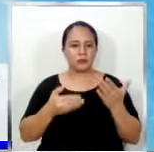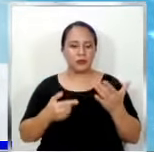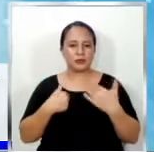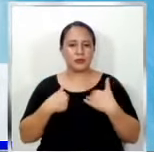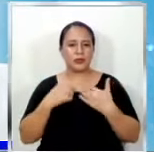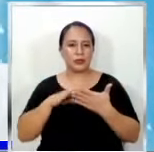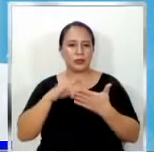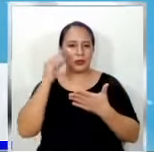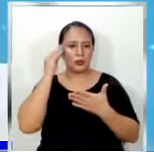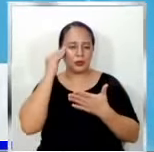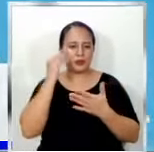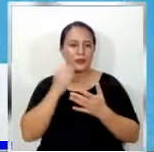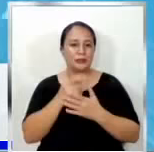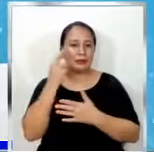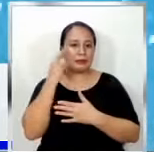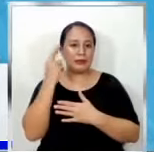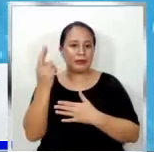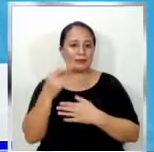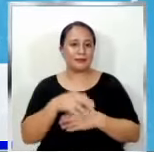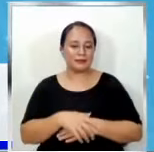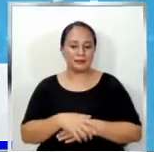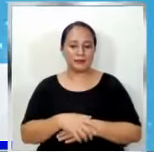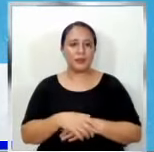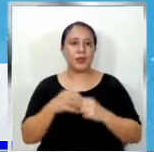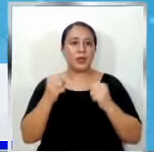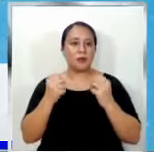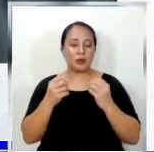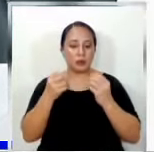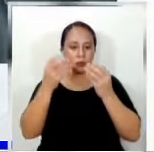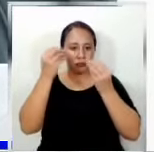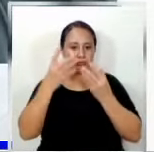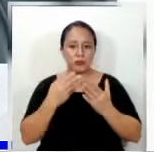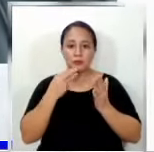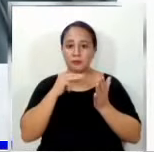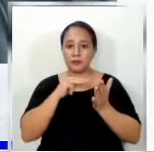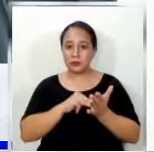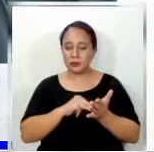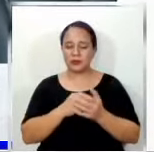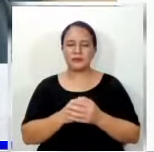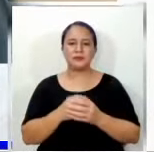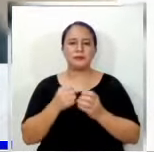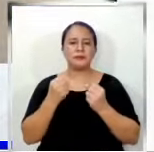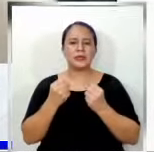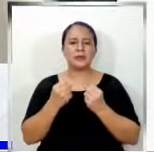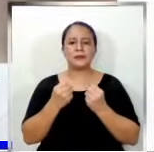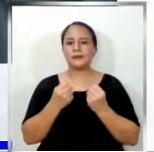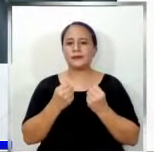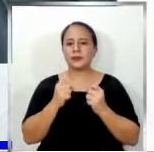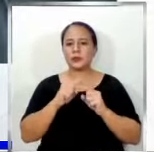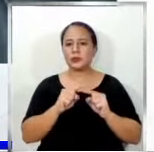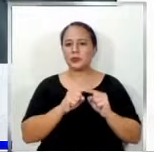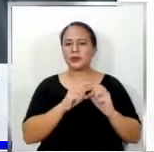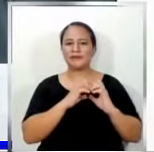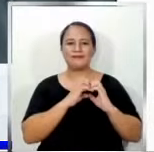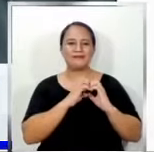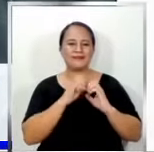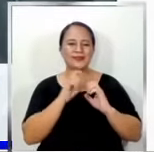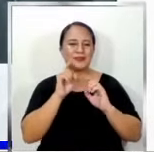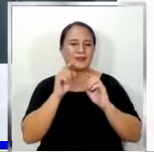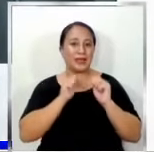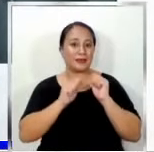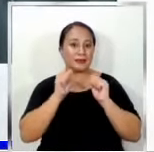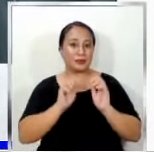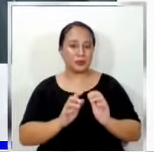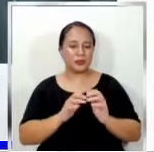at na-realize si Kim. Marami nagparating sa akin ng mensahe, mga ano ibang kapuso stars